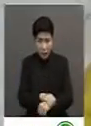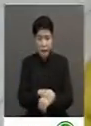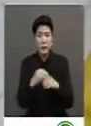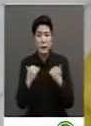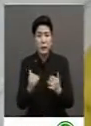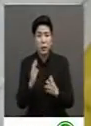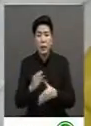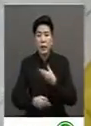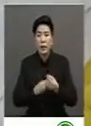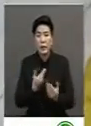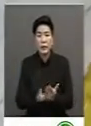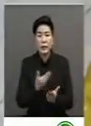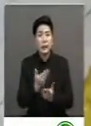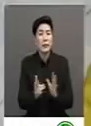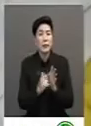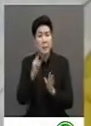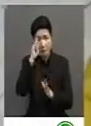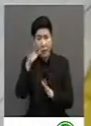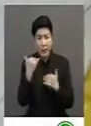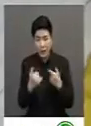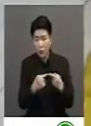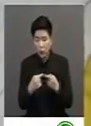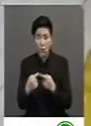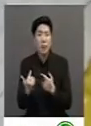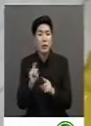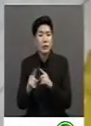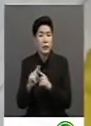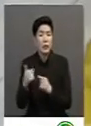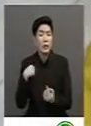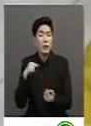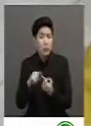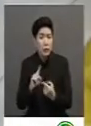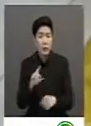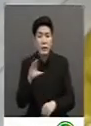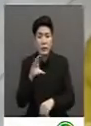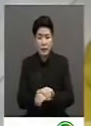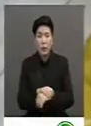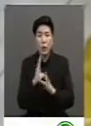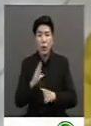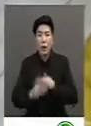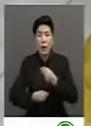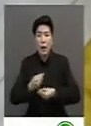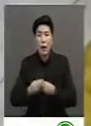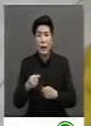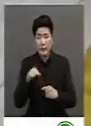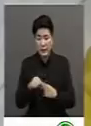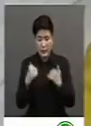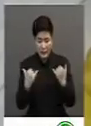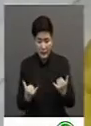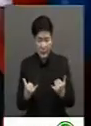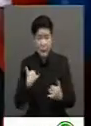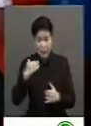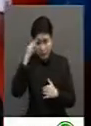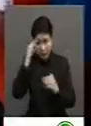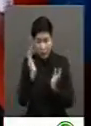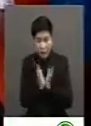วบเครือข่ายที่รับซื้อยาบ้าจากนายนิวัฒน์ได้นะคะก็นำไปสู่การจับกลุ่มเอเย่นค้ายาเสพติดรายนี้ด้วยพันตำ